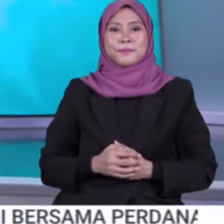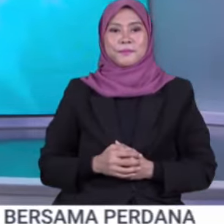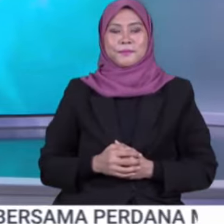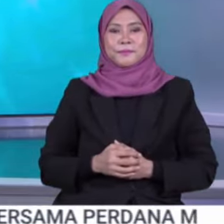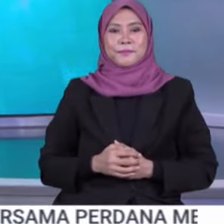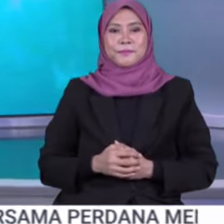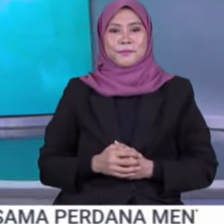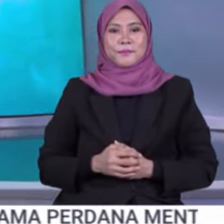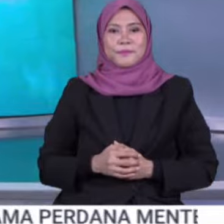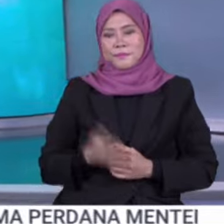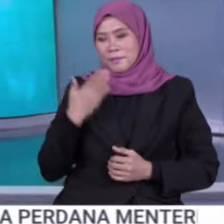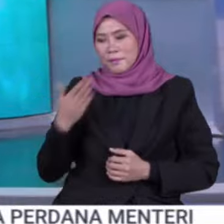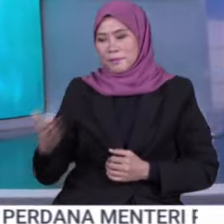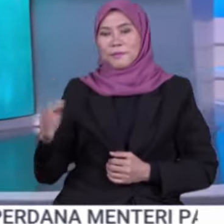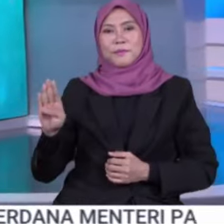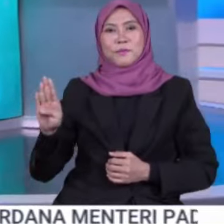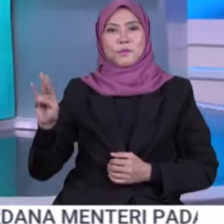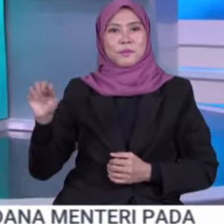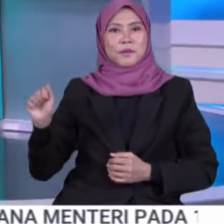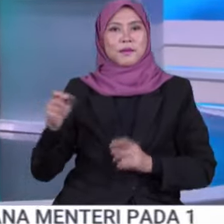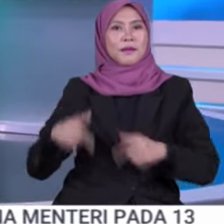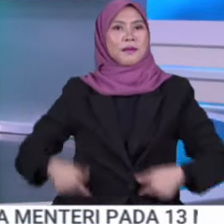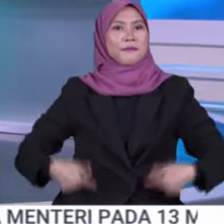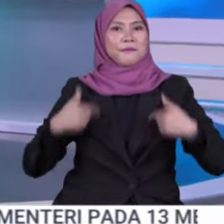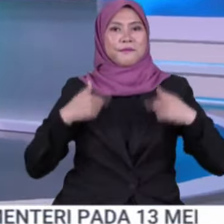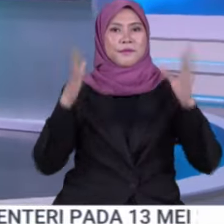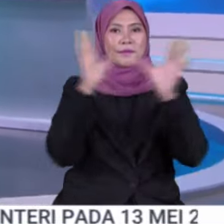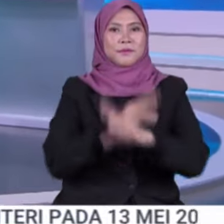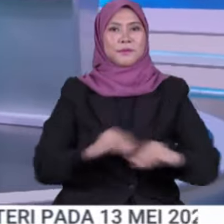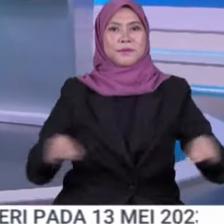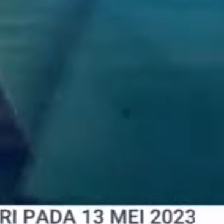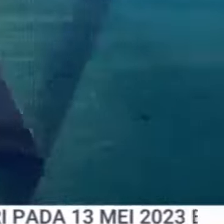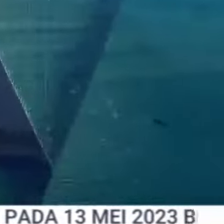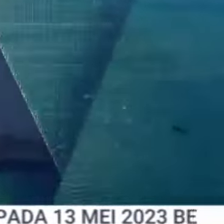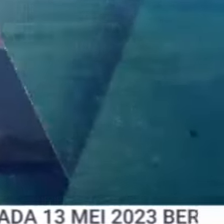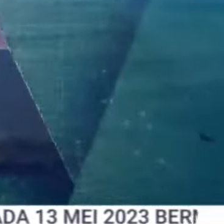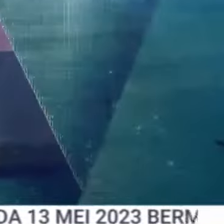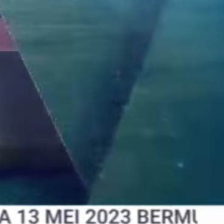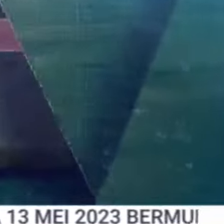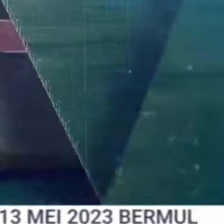silakan. Ya, baik, terima kasih Buma, langsung dari Sarawak.